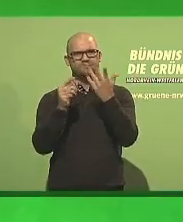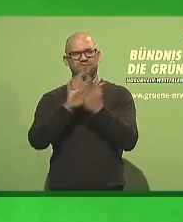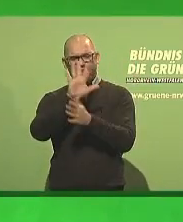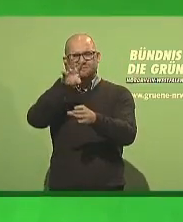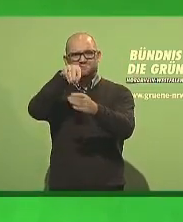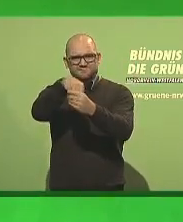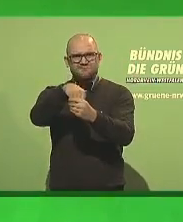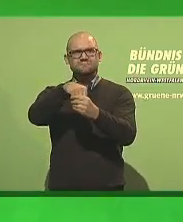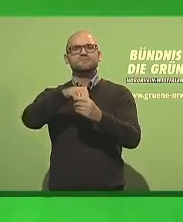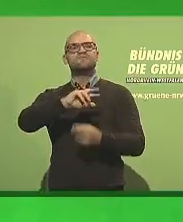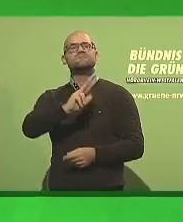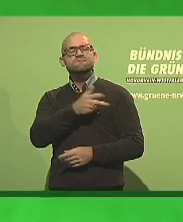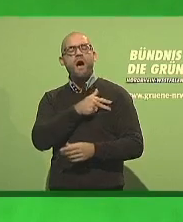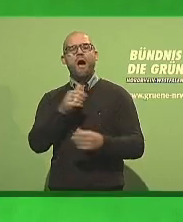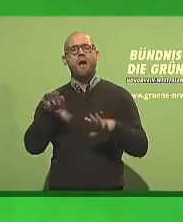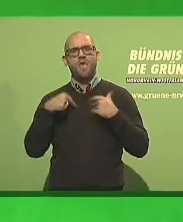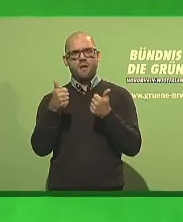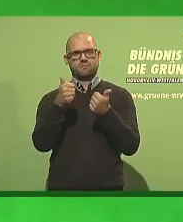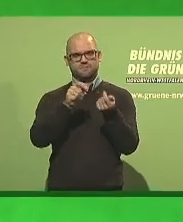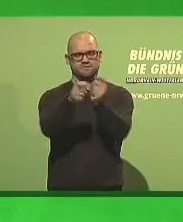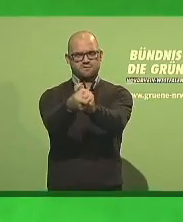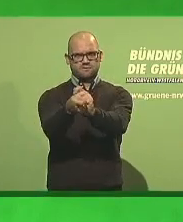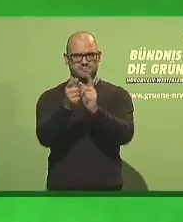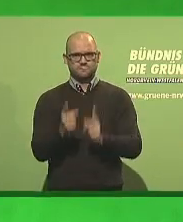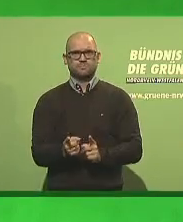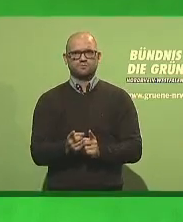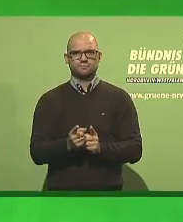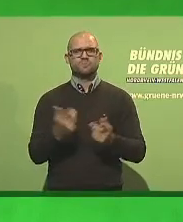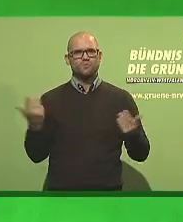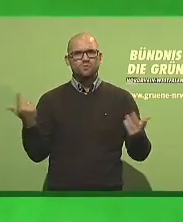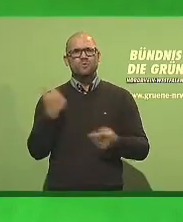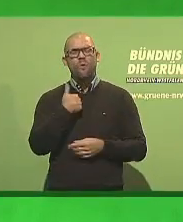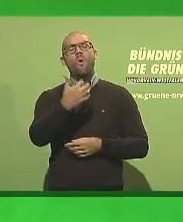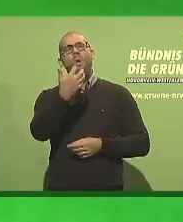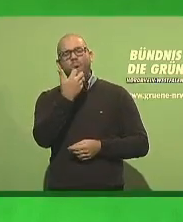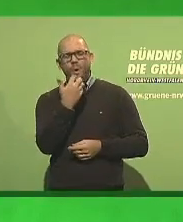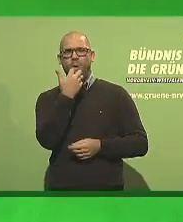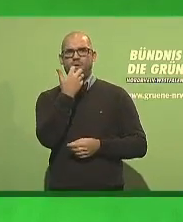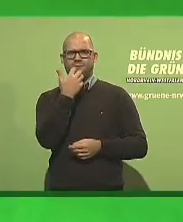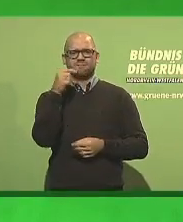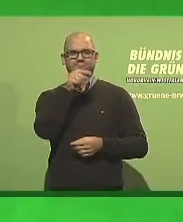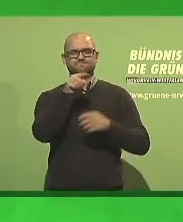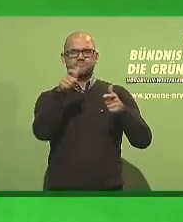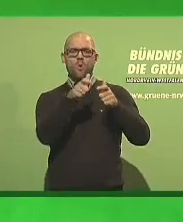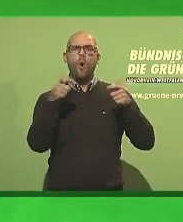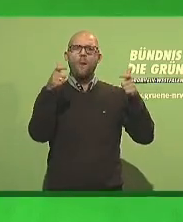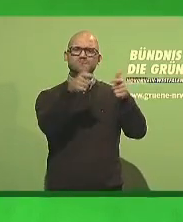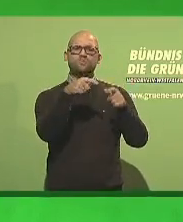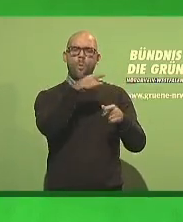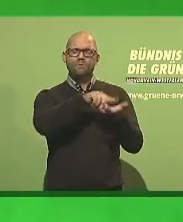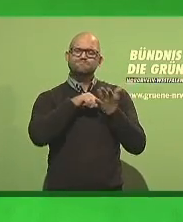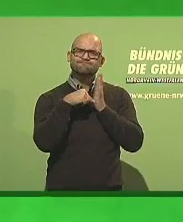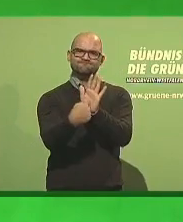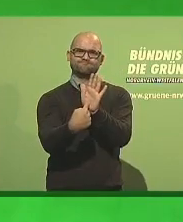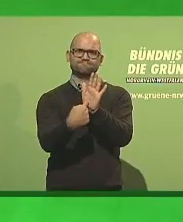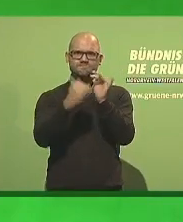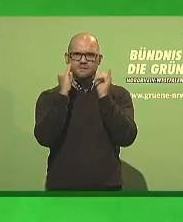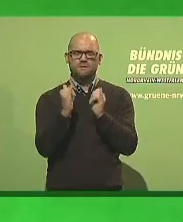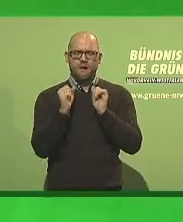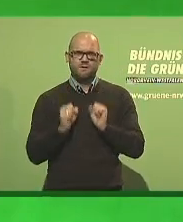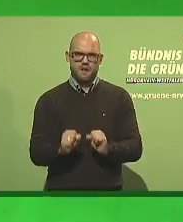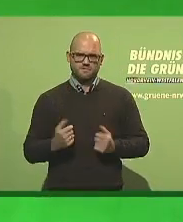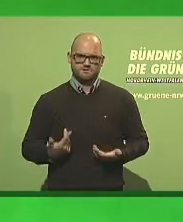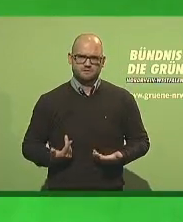in die Wirklichkeit. Und das wäre toll, wenn diese Enquete es schafft, wenn diese Enquete zeigen kann, ja, es geht. Denn es wäre ein